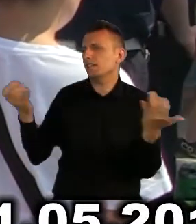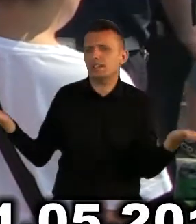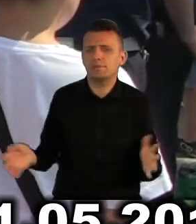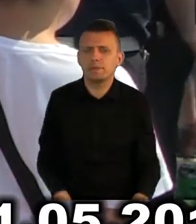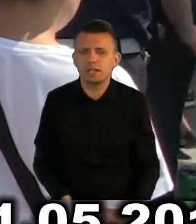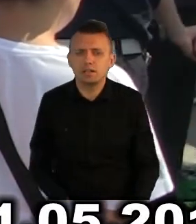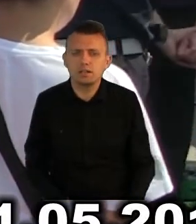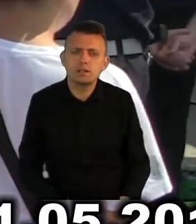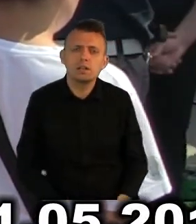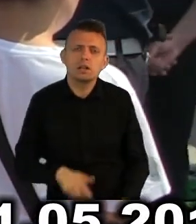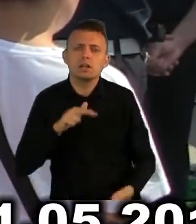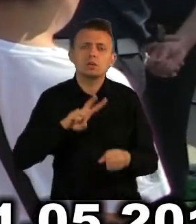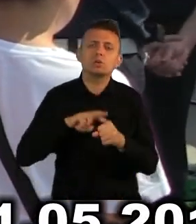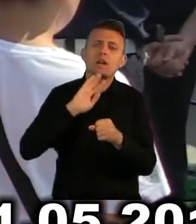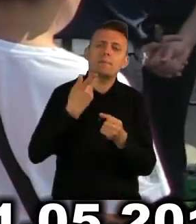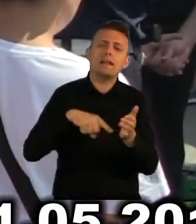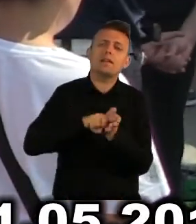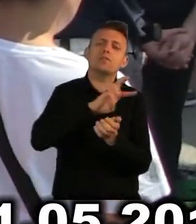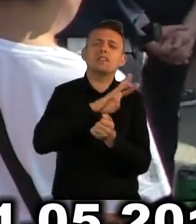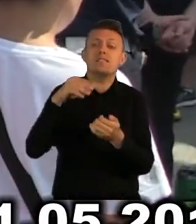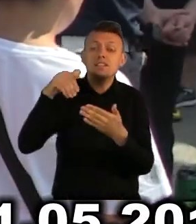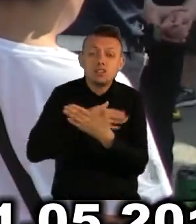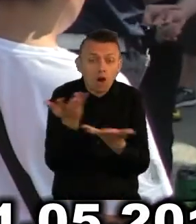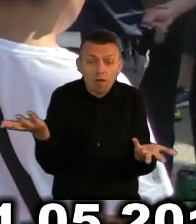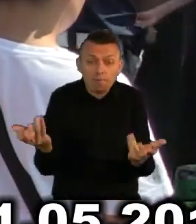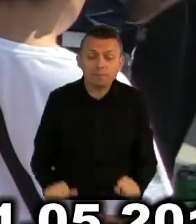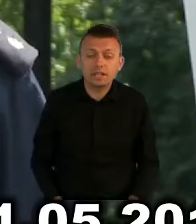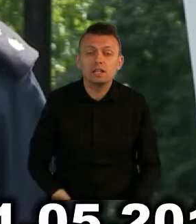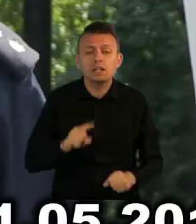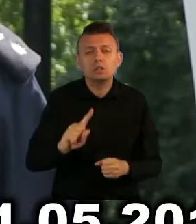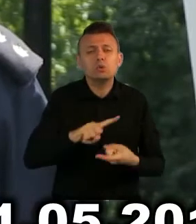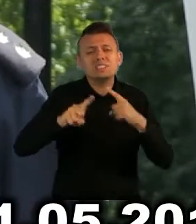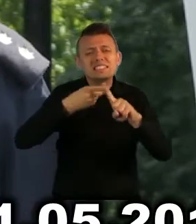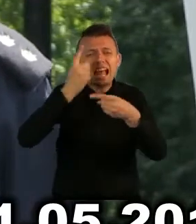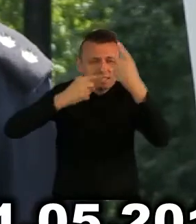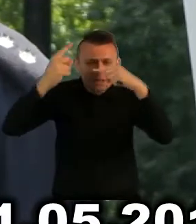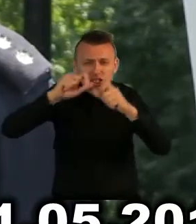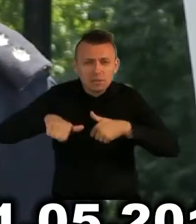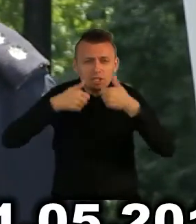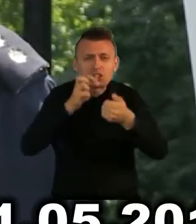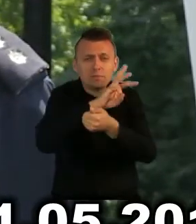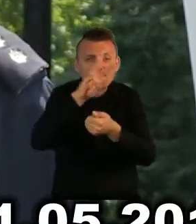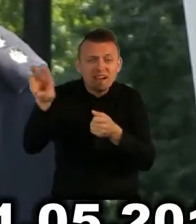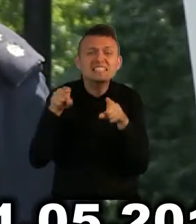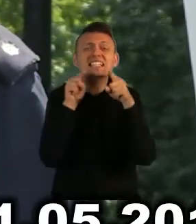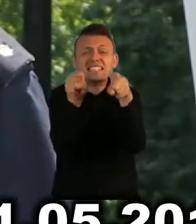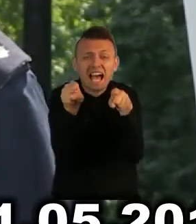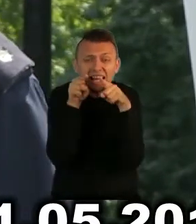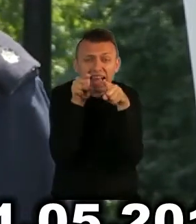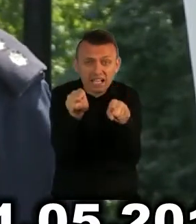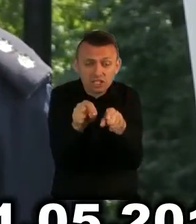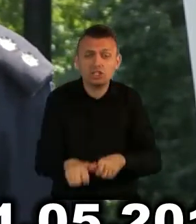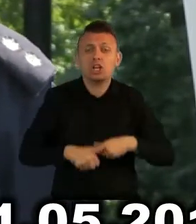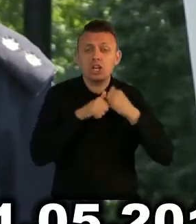pojazdy, które będą dla was nową. Tu chodzi o to, żeby was zaszczepić i